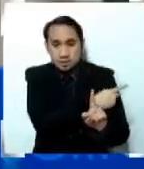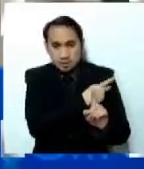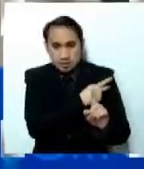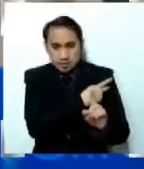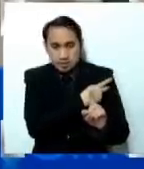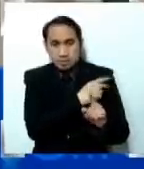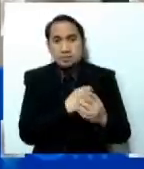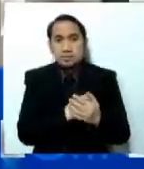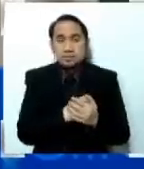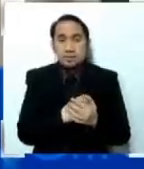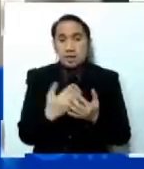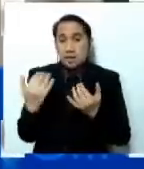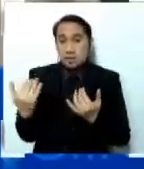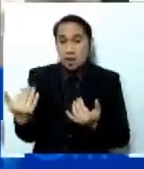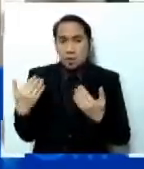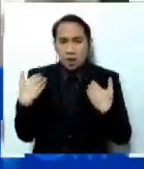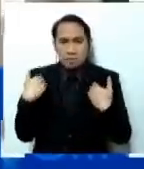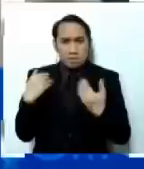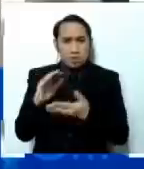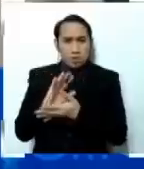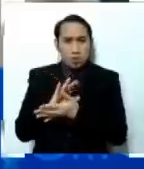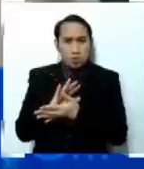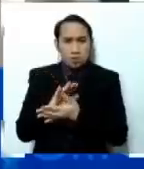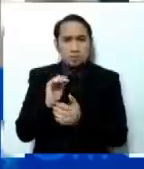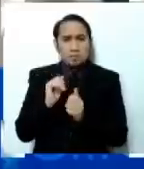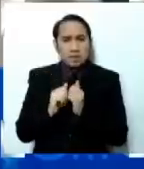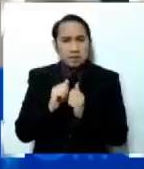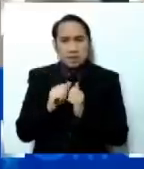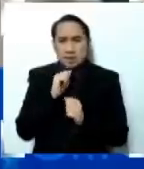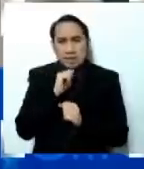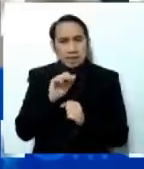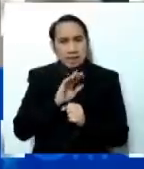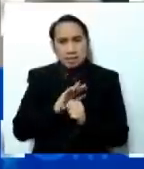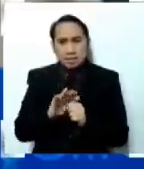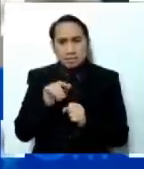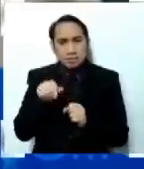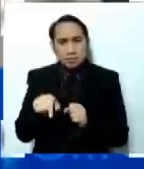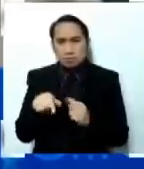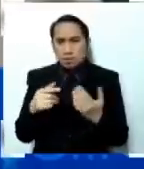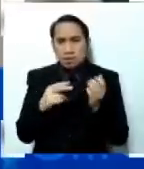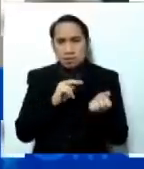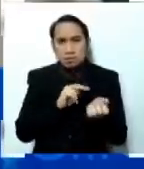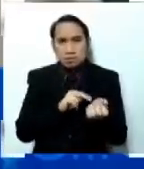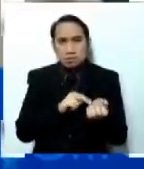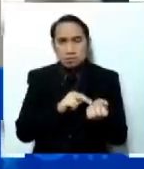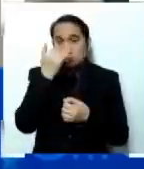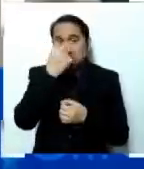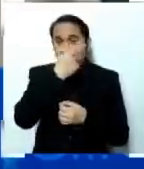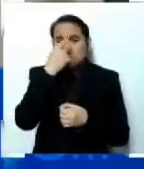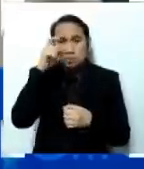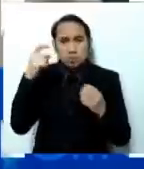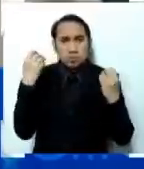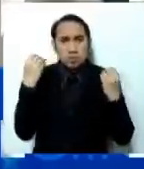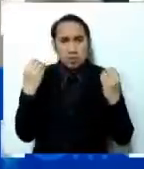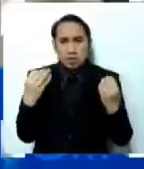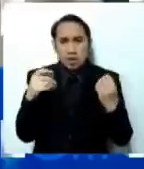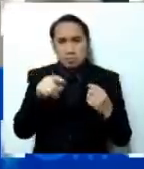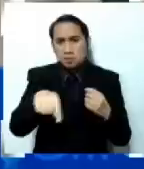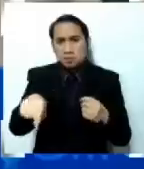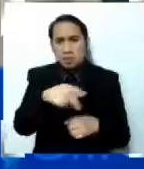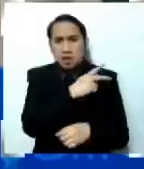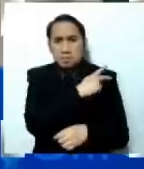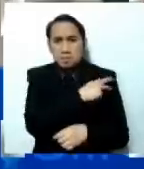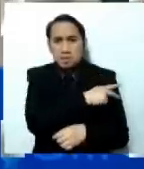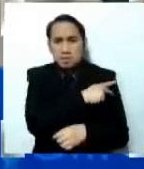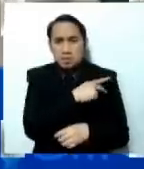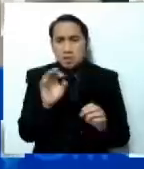Ngayong may COVID, hindi po yan sapat, no? Kasi mas marami pong pangangailangan ang pasyente at wala po siyang kasamang